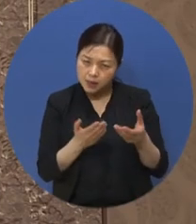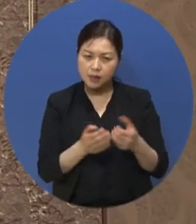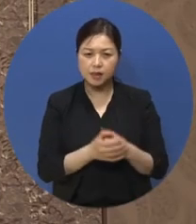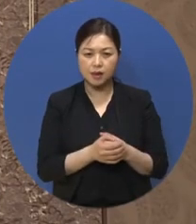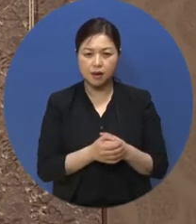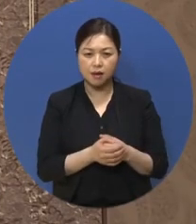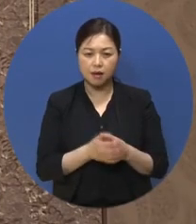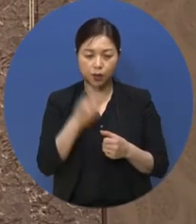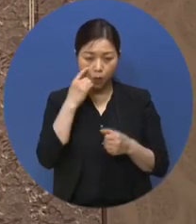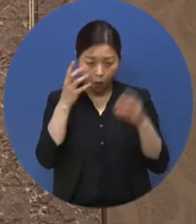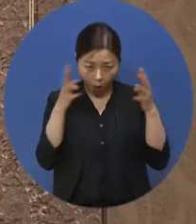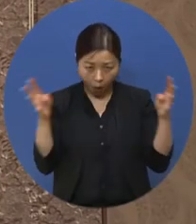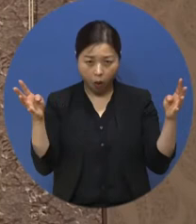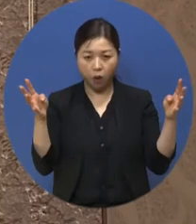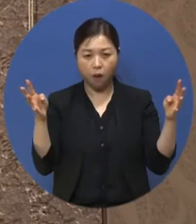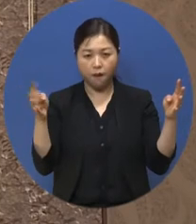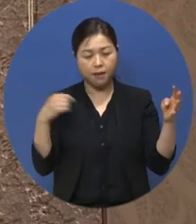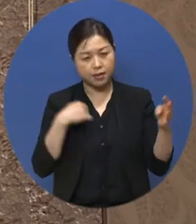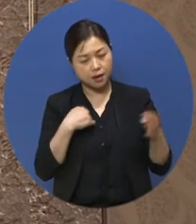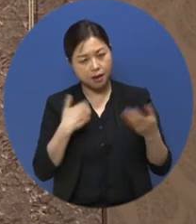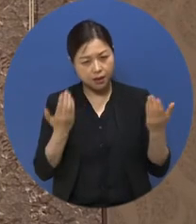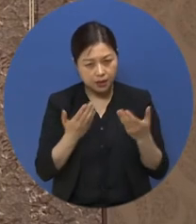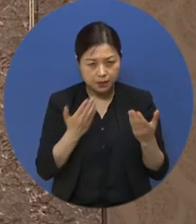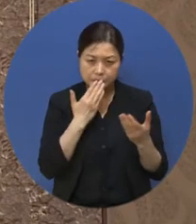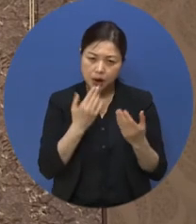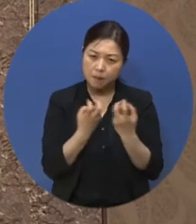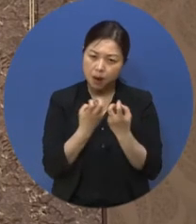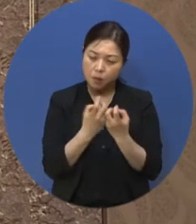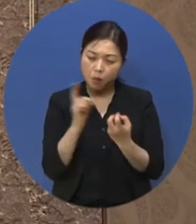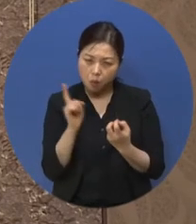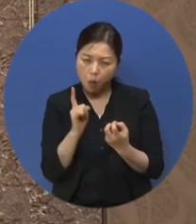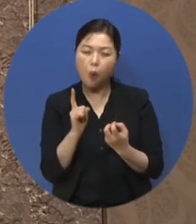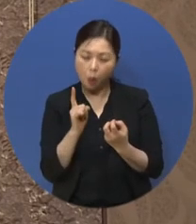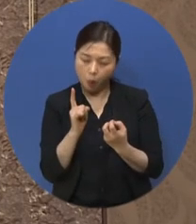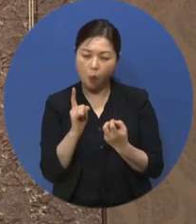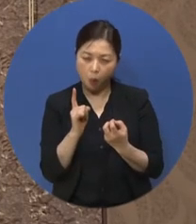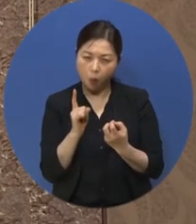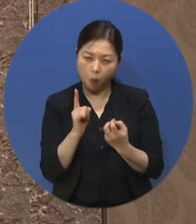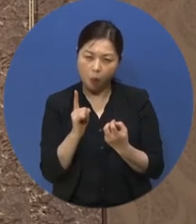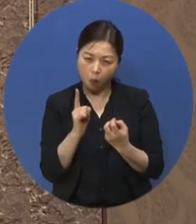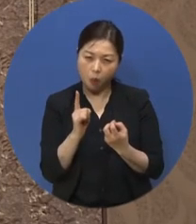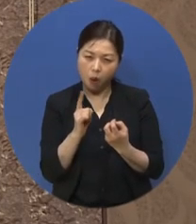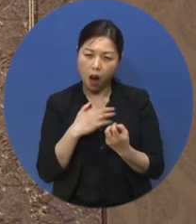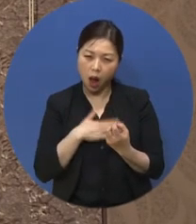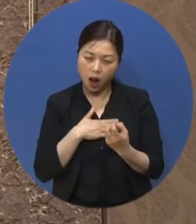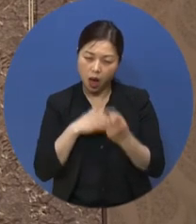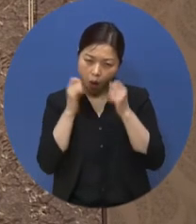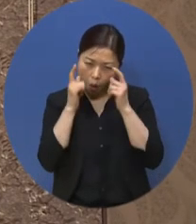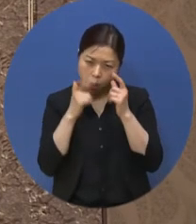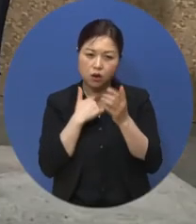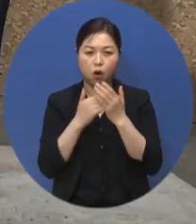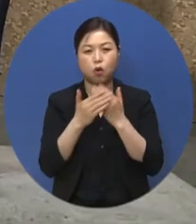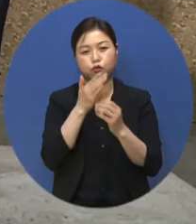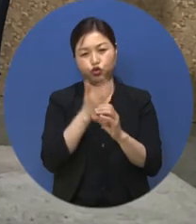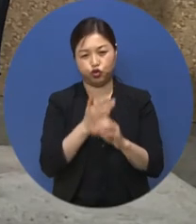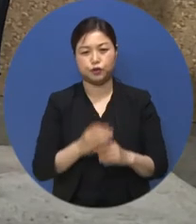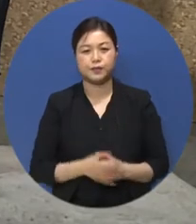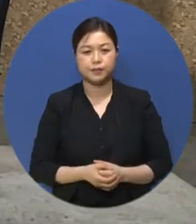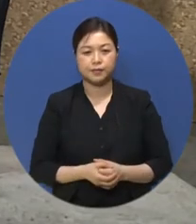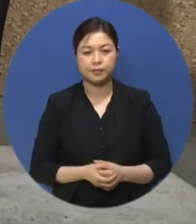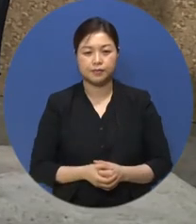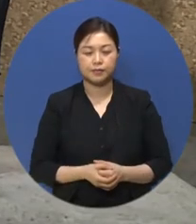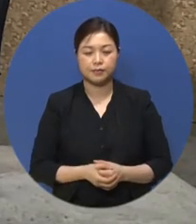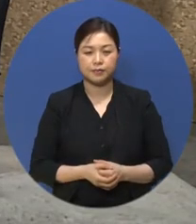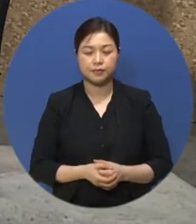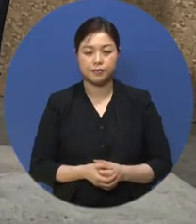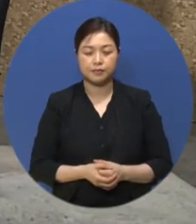시야도 넓어지고 예. 내가 어떻게 일을 해야 되는지도 좀 알겠고 그런 경험을 지금 하고 있습니다. 네, 그렇다면